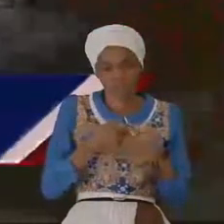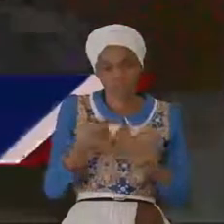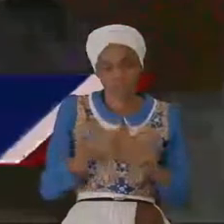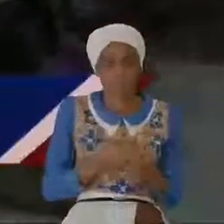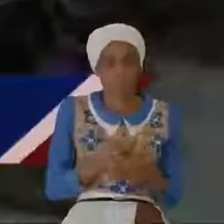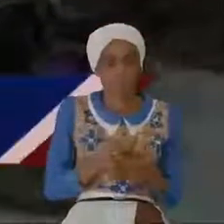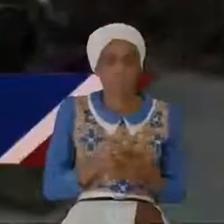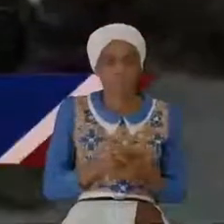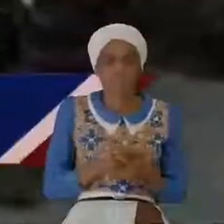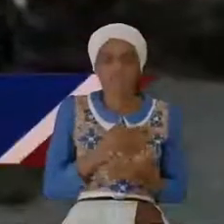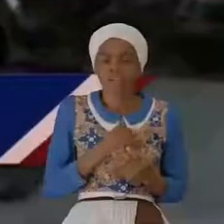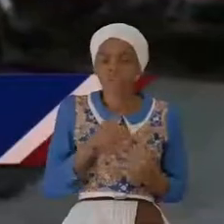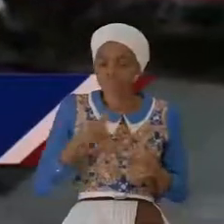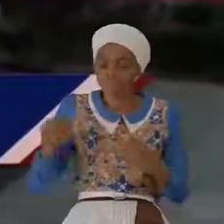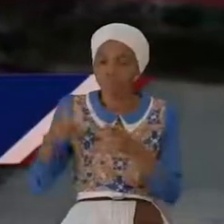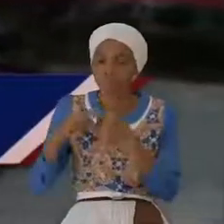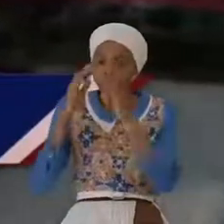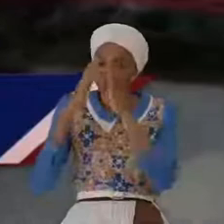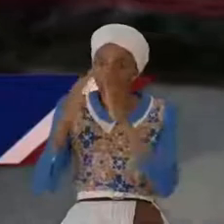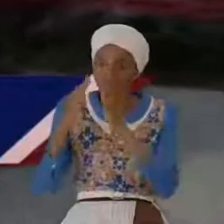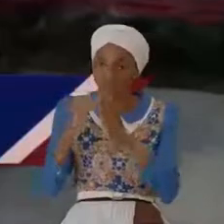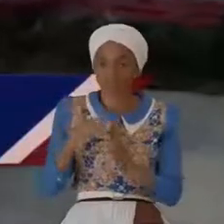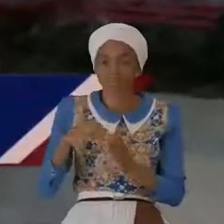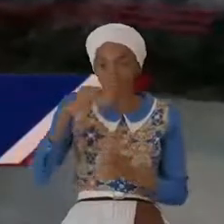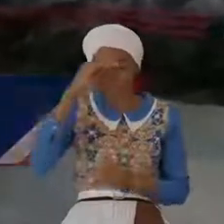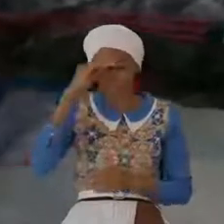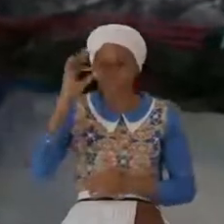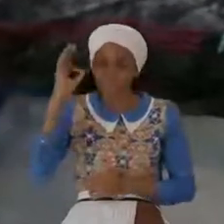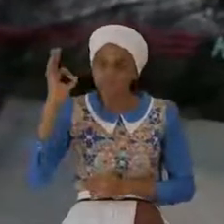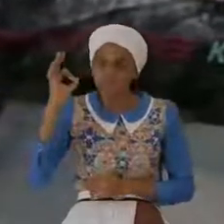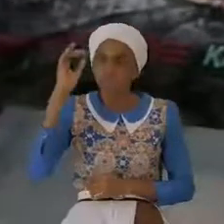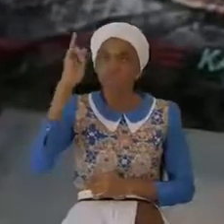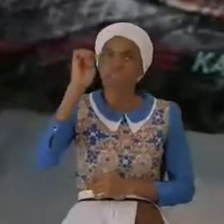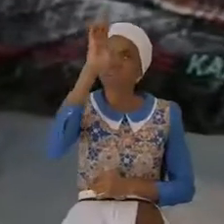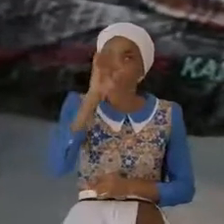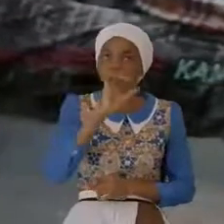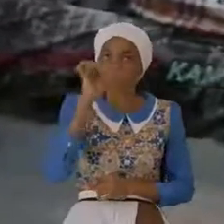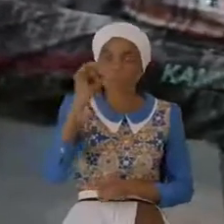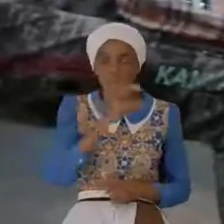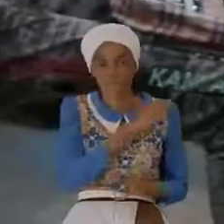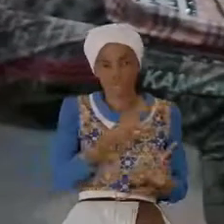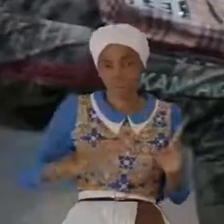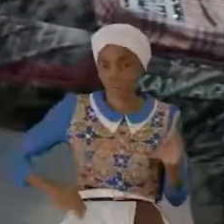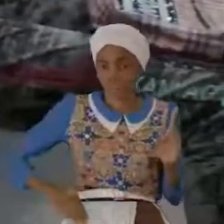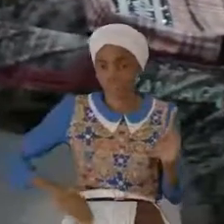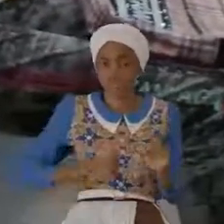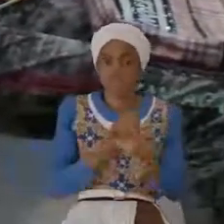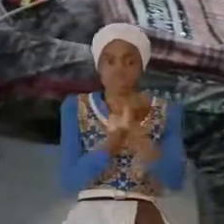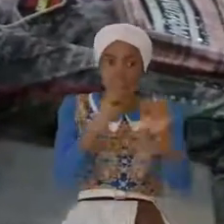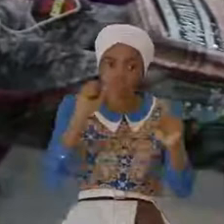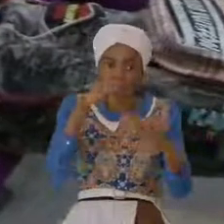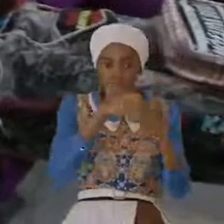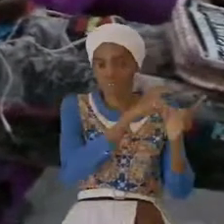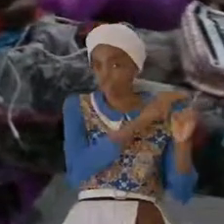Mes persécutions. Il va à cette ville. Il prêche la croix de Christ, le salut en